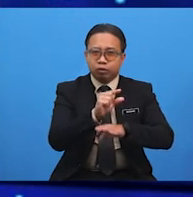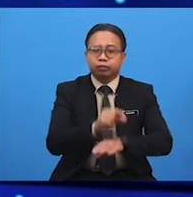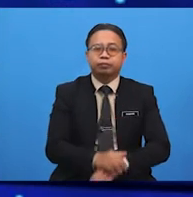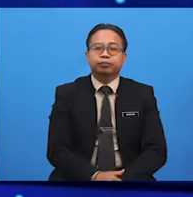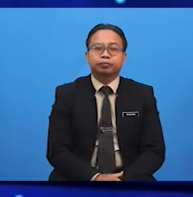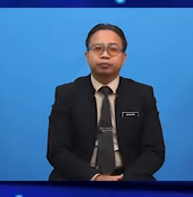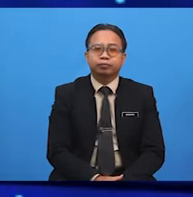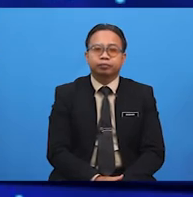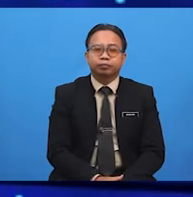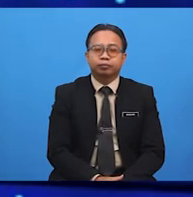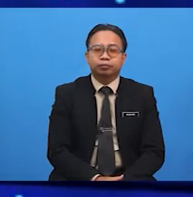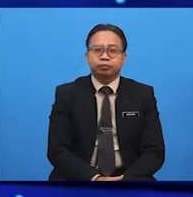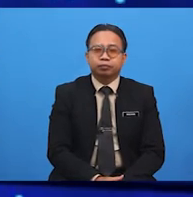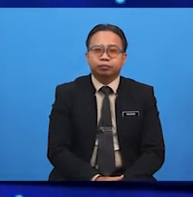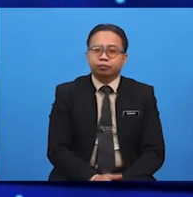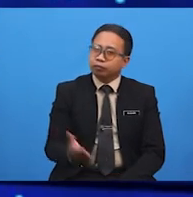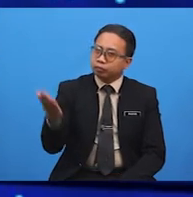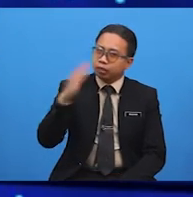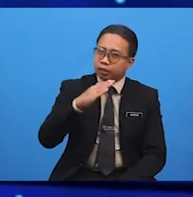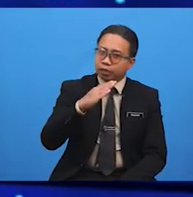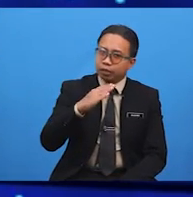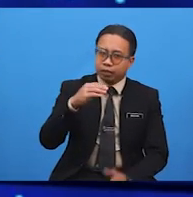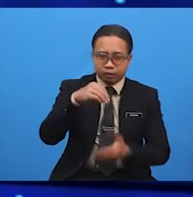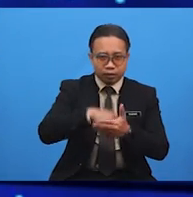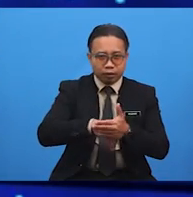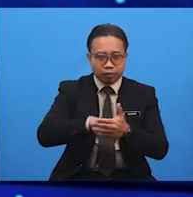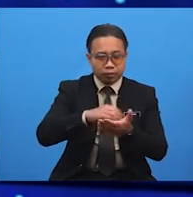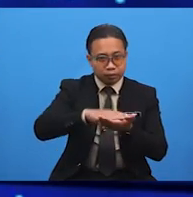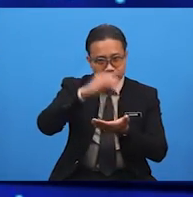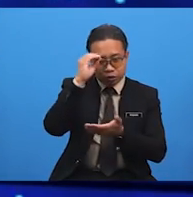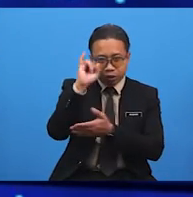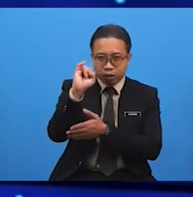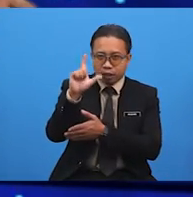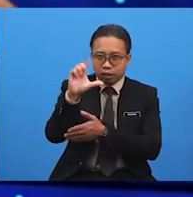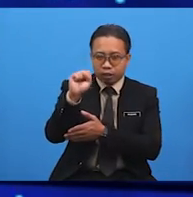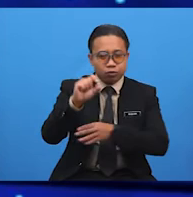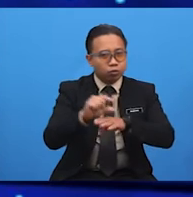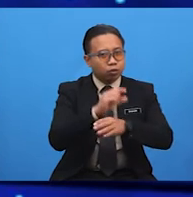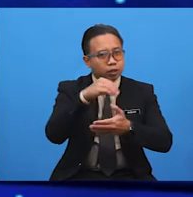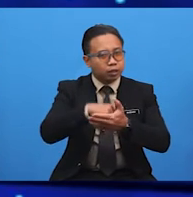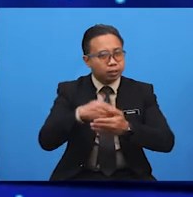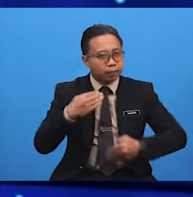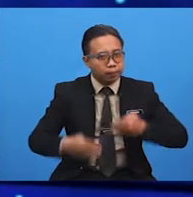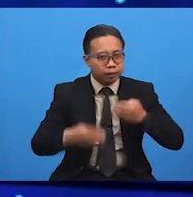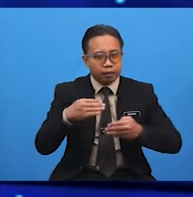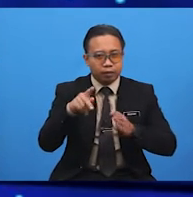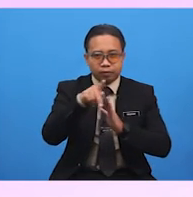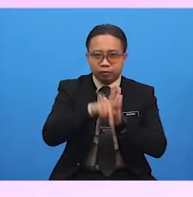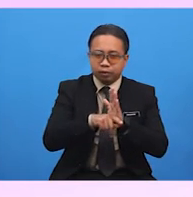Ha, para pelajar sekalian, mari kita mendalami ilustrasi yang digunakan dalam bidang